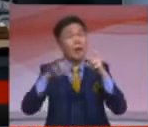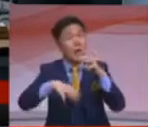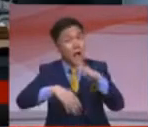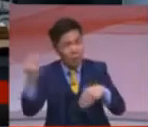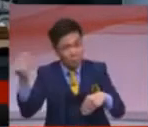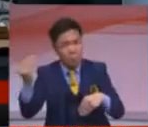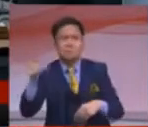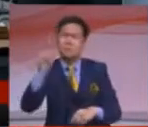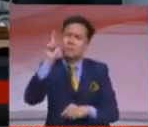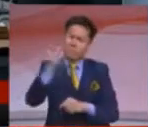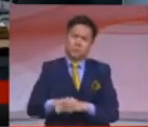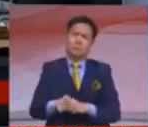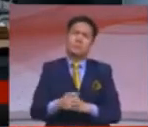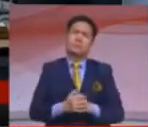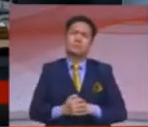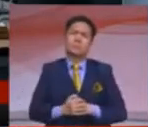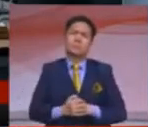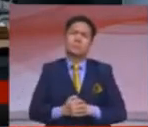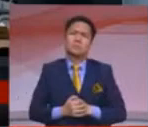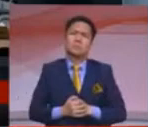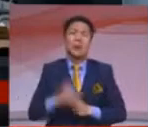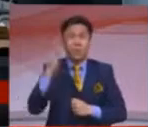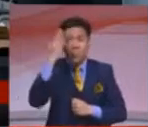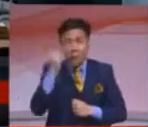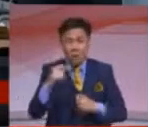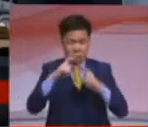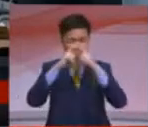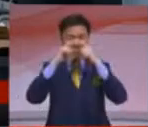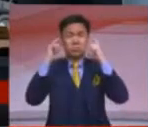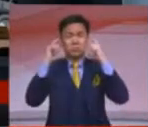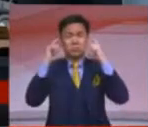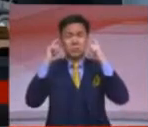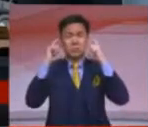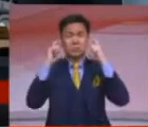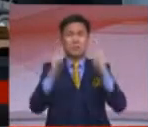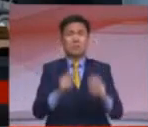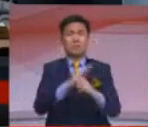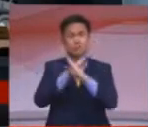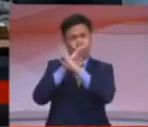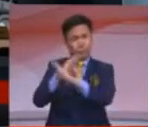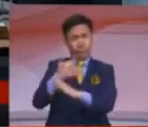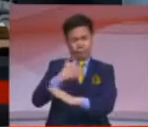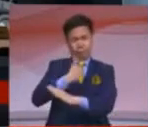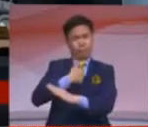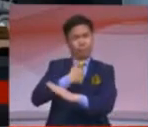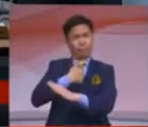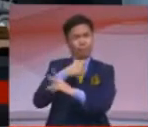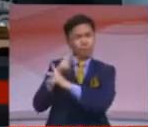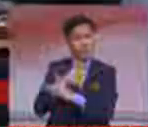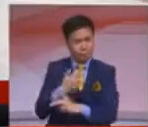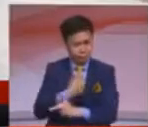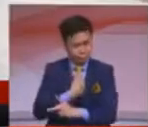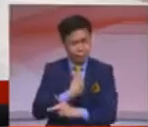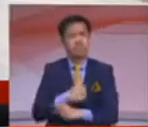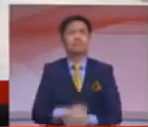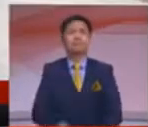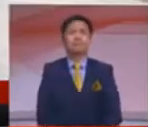di tempat ramai. Dan tujuan dia adalah untuk melindungi tuan-tuan dan puan-puan sekalian juga.